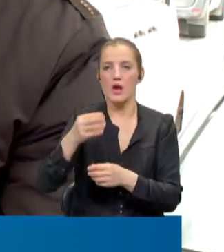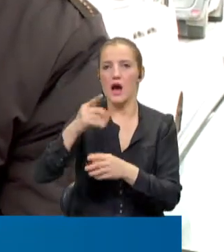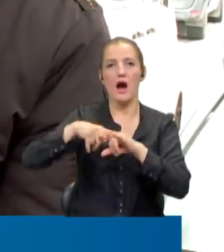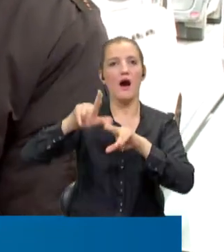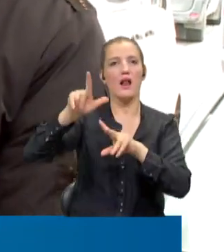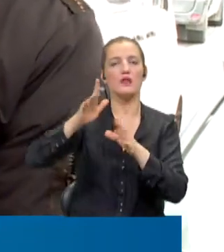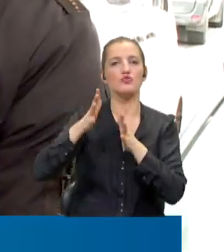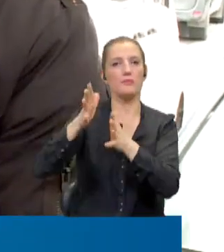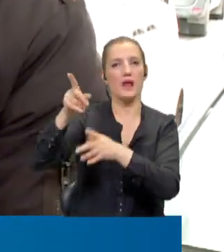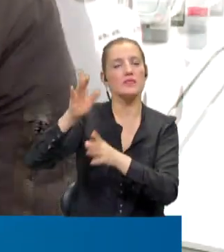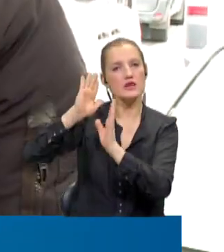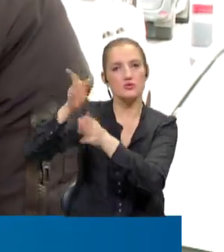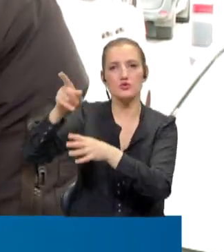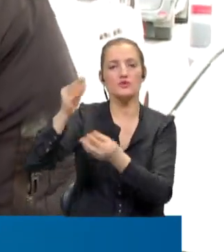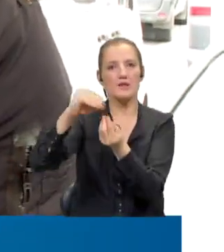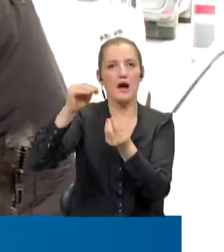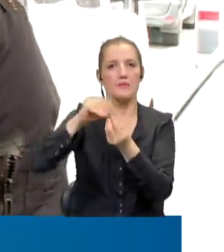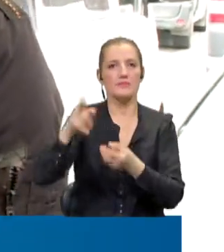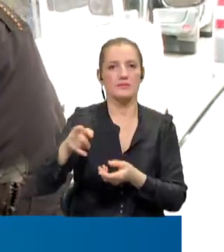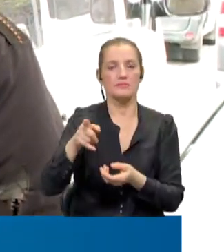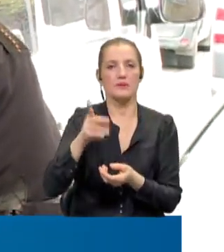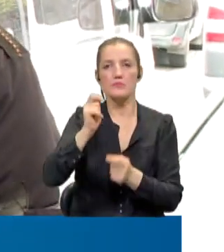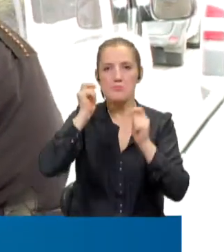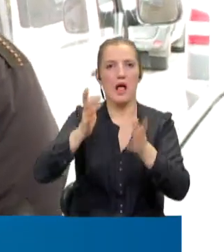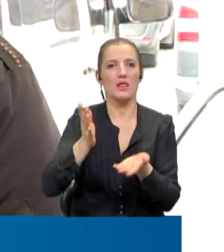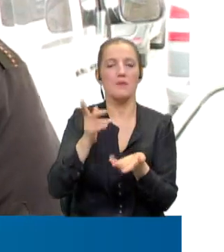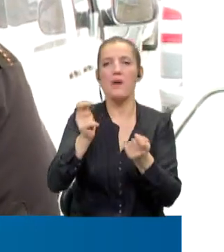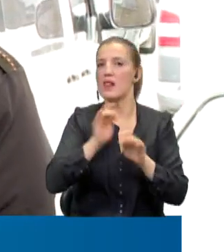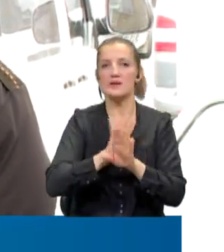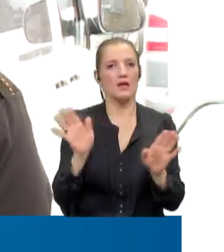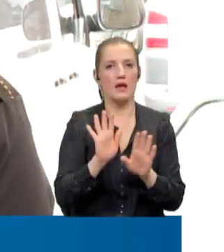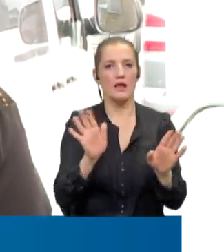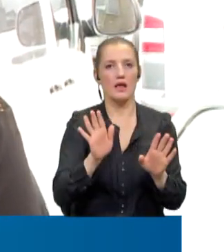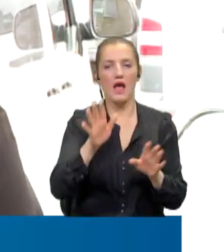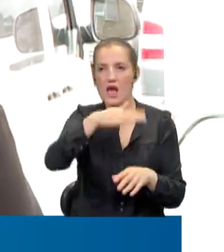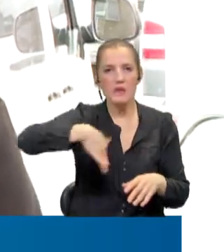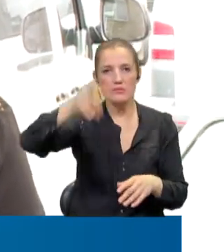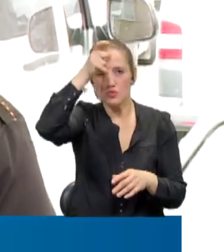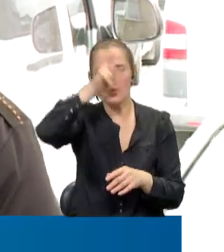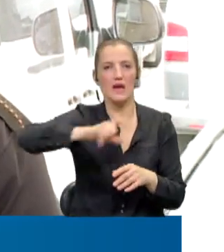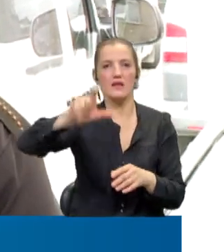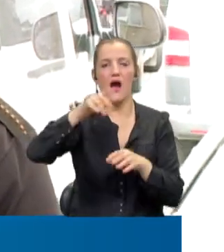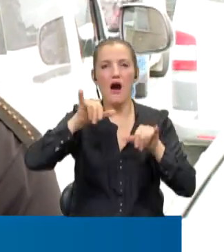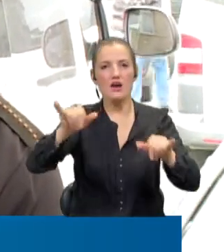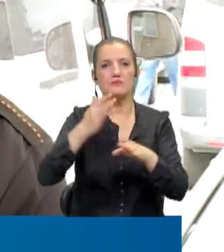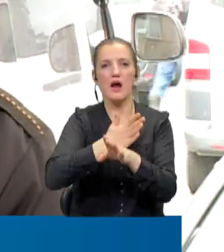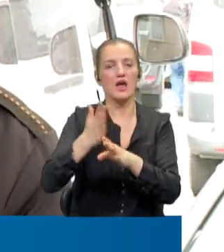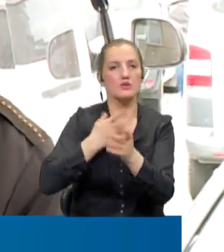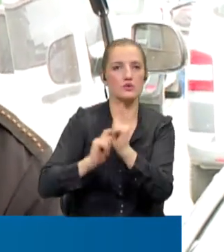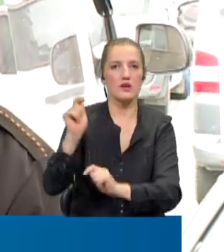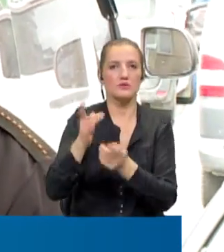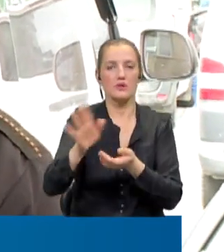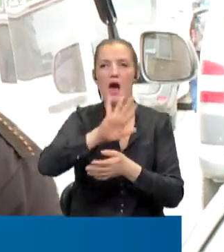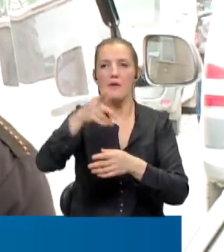almaya gidiyorsun toptancılar gidiyorsunuz müşterilerinize gel çok pahalı Pahalı değil ve aynı ülkede yaşıyoruz aynı marketleri kullanıyoruz